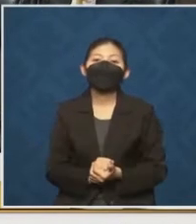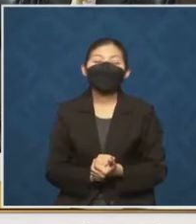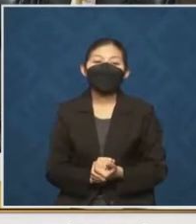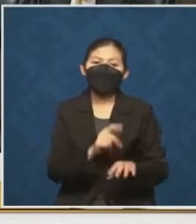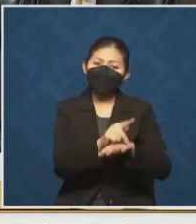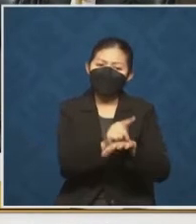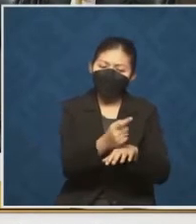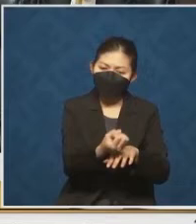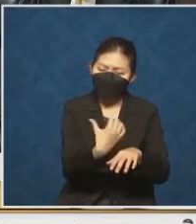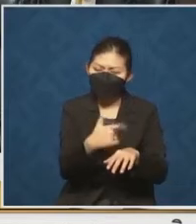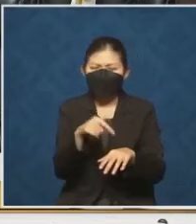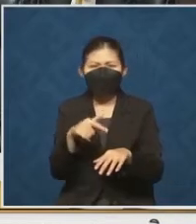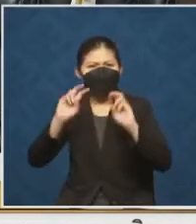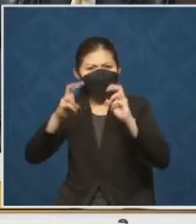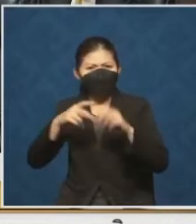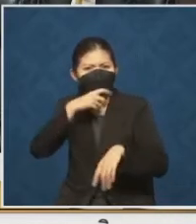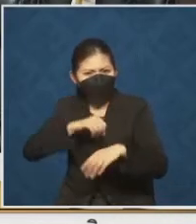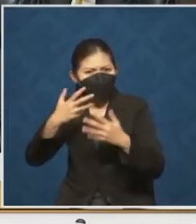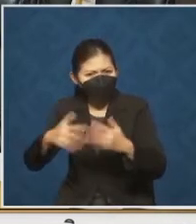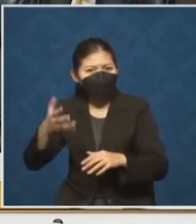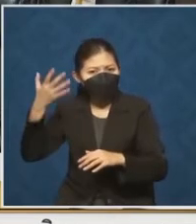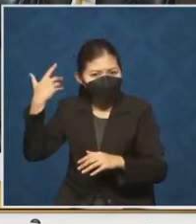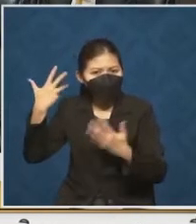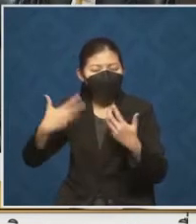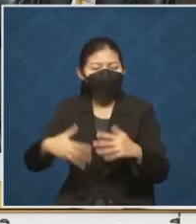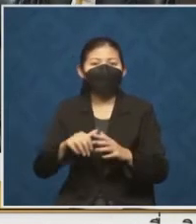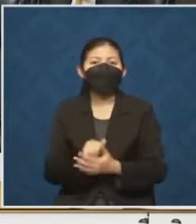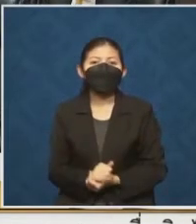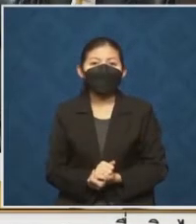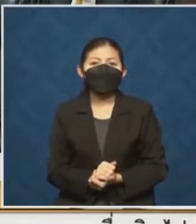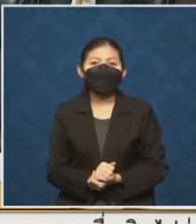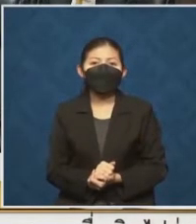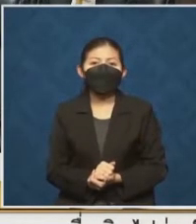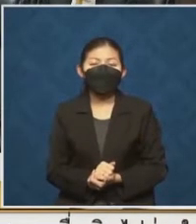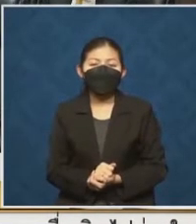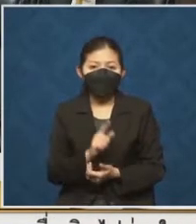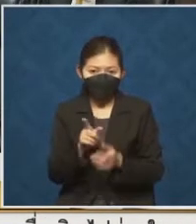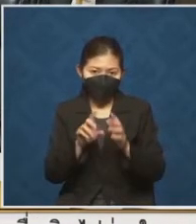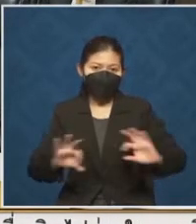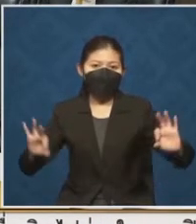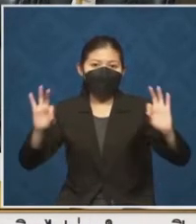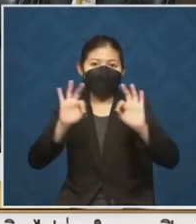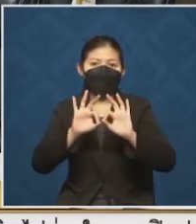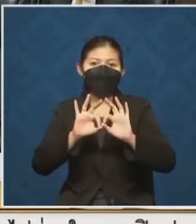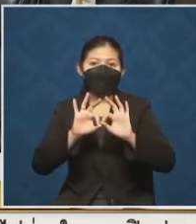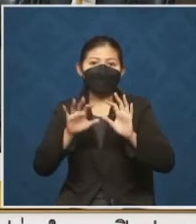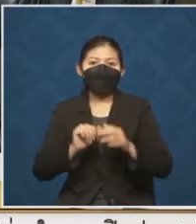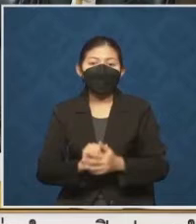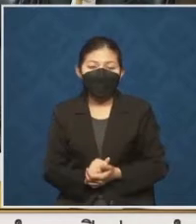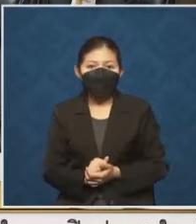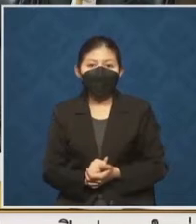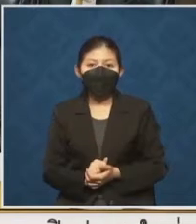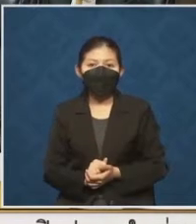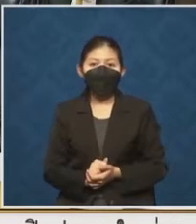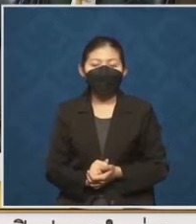เป็นวิจิตรวิ่งของงบประมาณการใช้งบเงินกู้ของท่านการจัดตั้งจัดสรรงบประมาณ